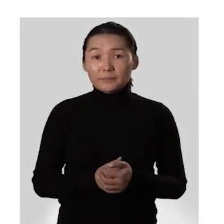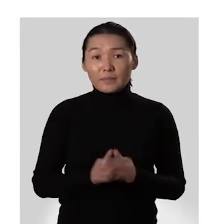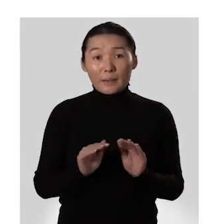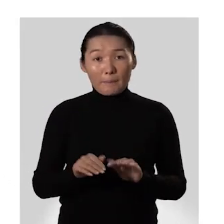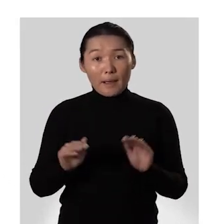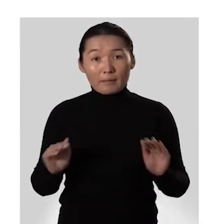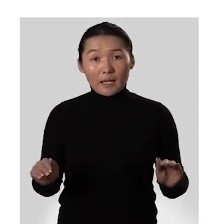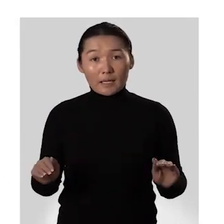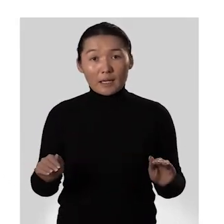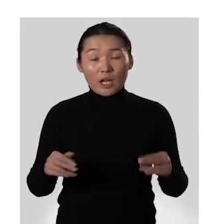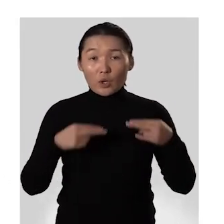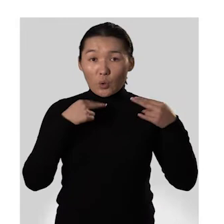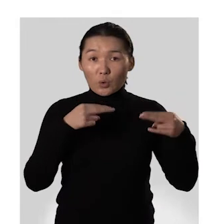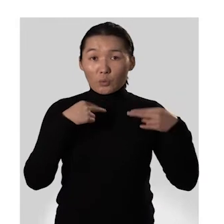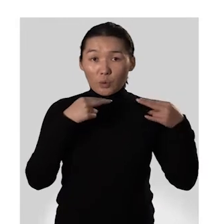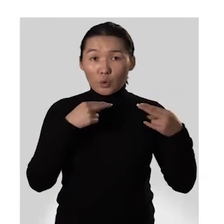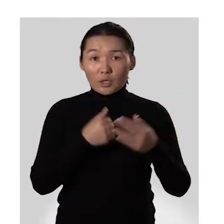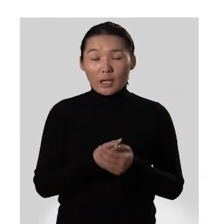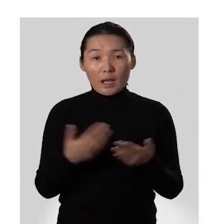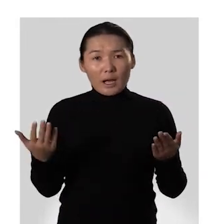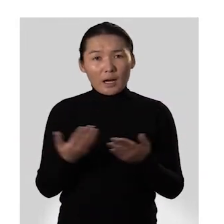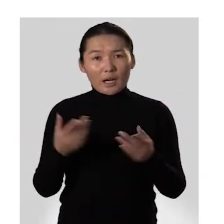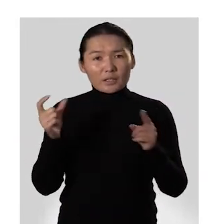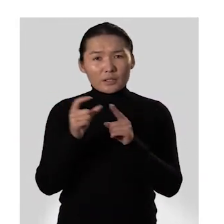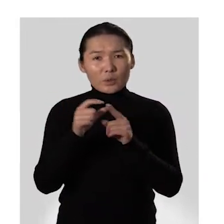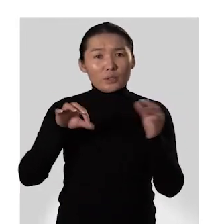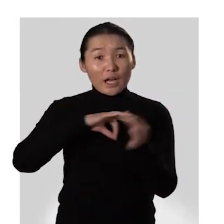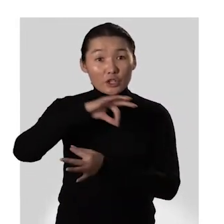Балдар, көңүл бургула. Кайсы сөз ашыкча?